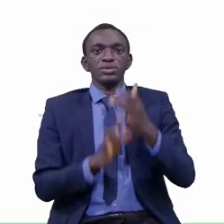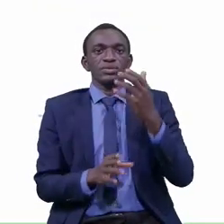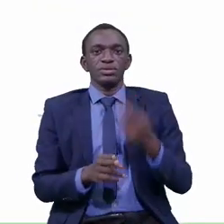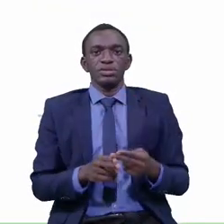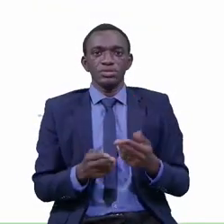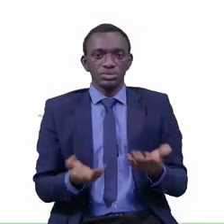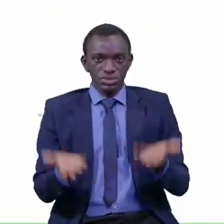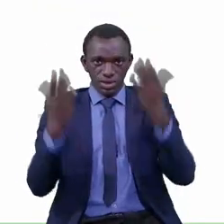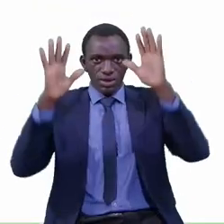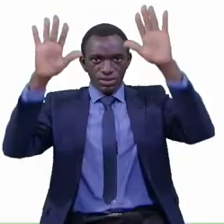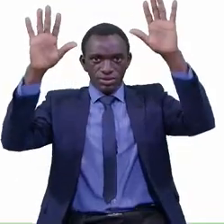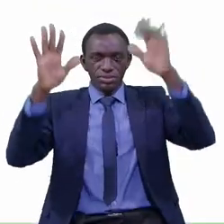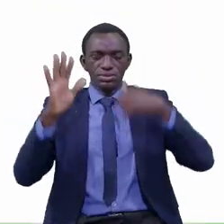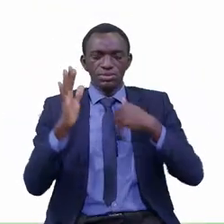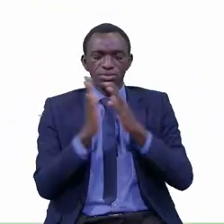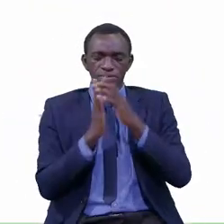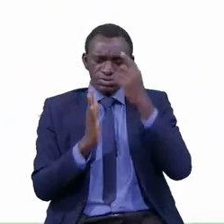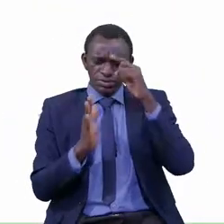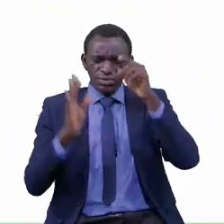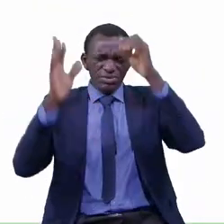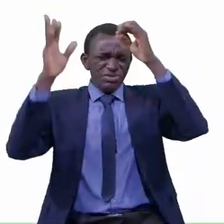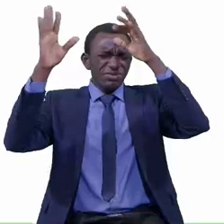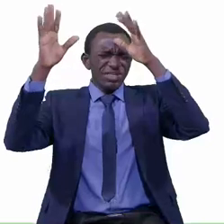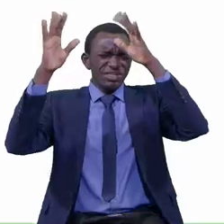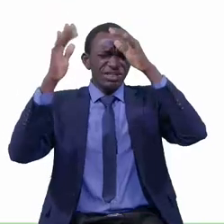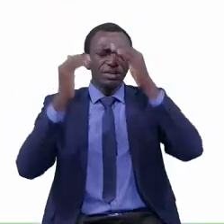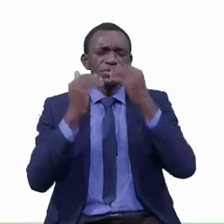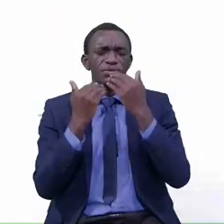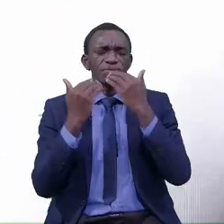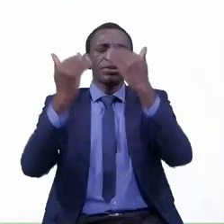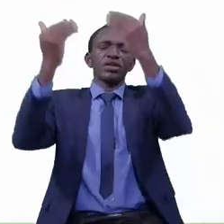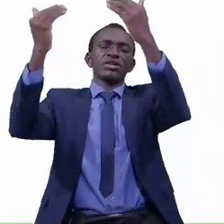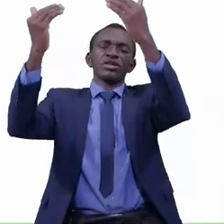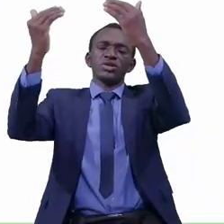Lève ta main, Père. Nous te remercions.